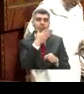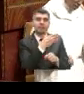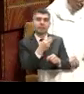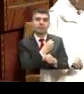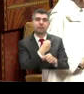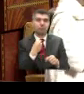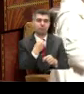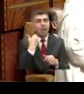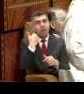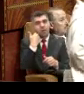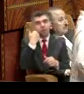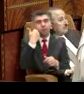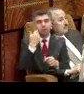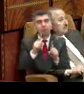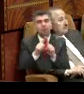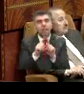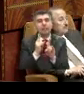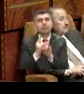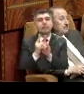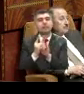المستشفى، لأن